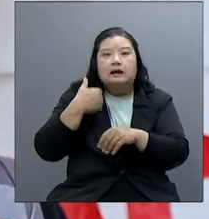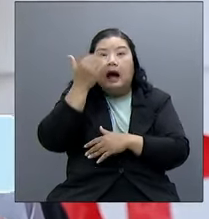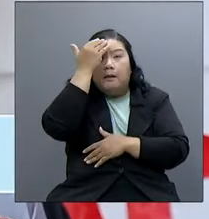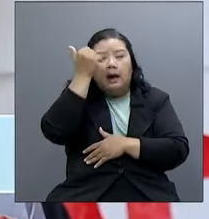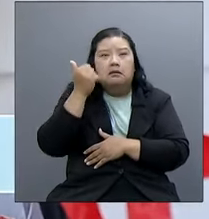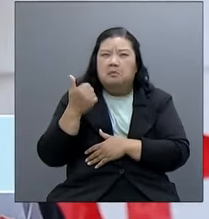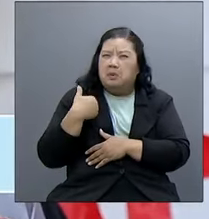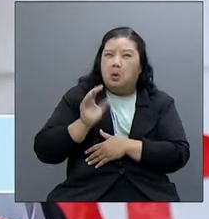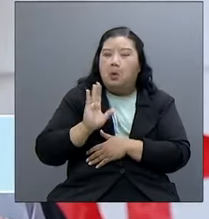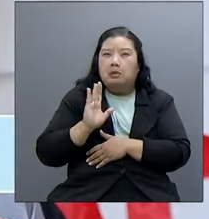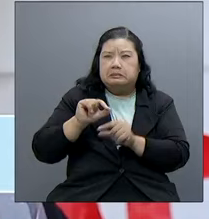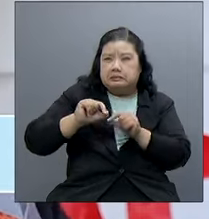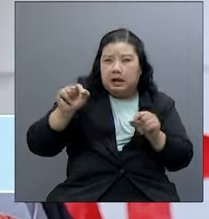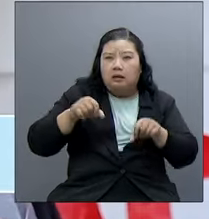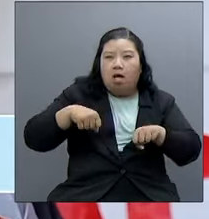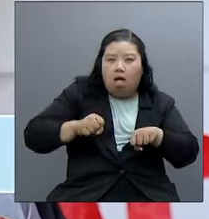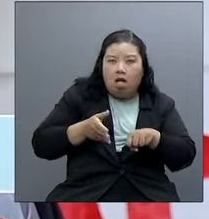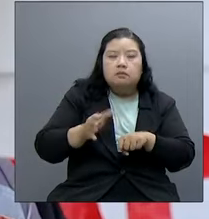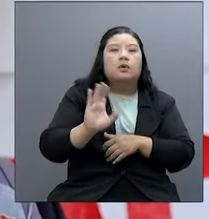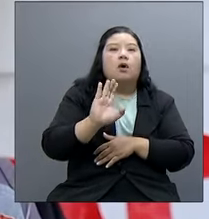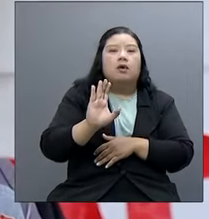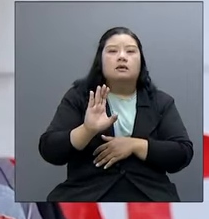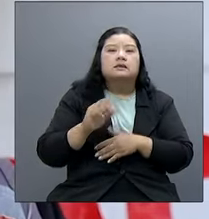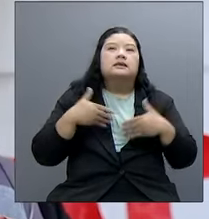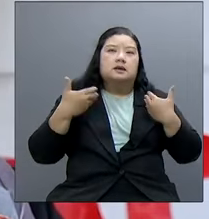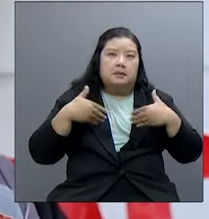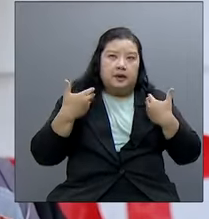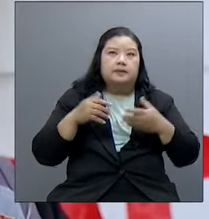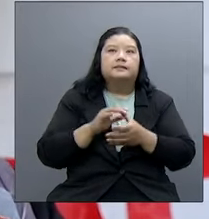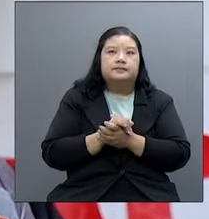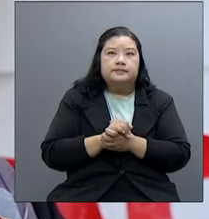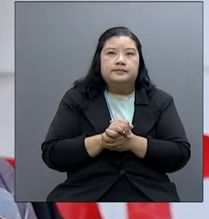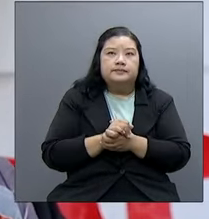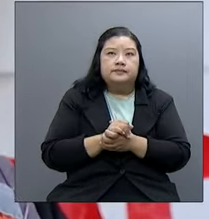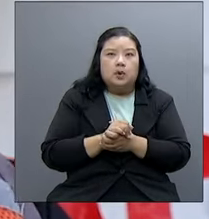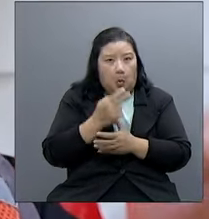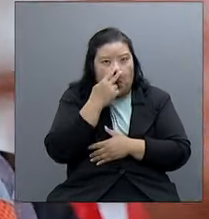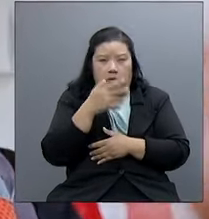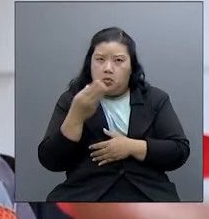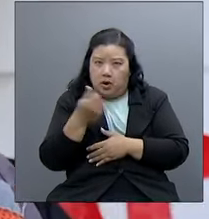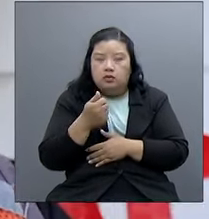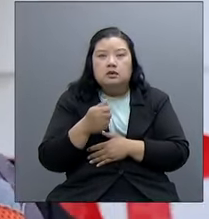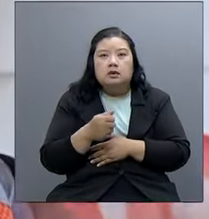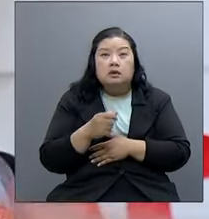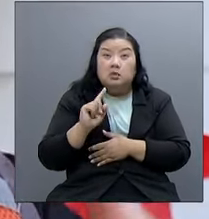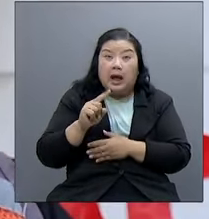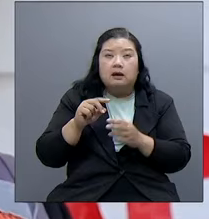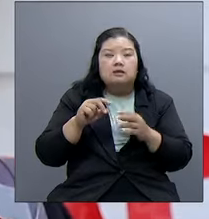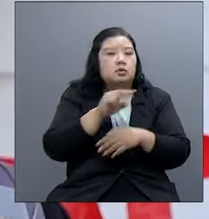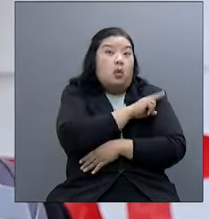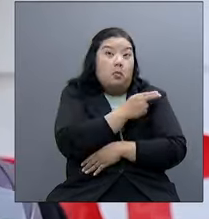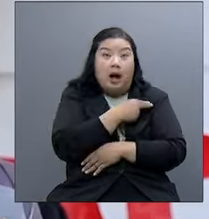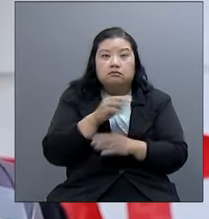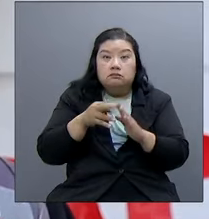มัก็เร็ว มัเร็วถ้าไปลูกบาลัก็ โอ้โห